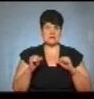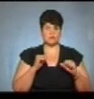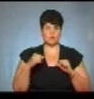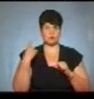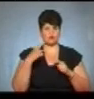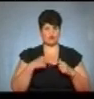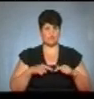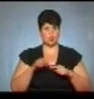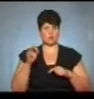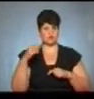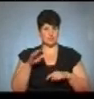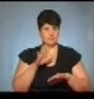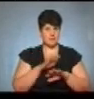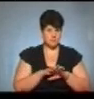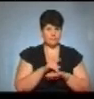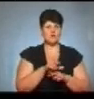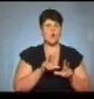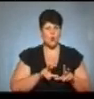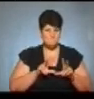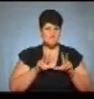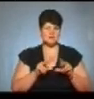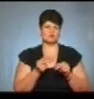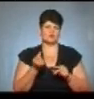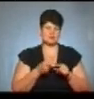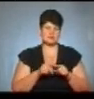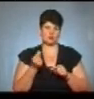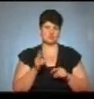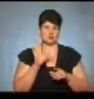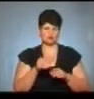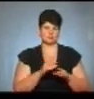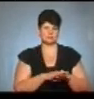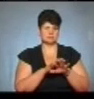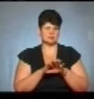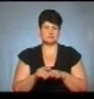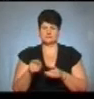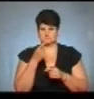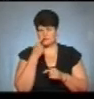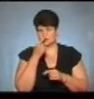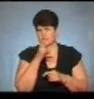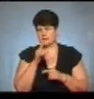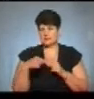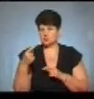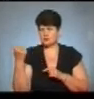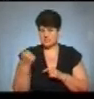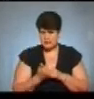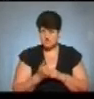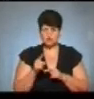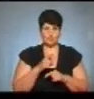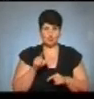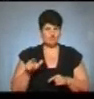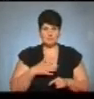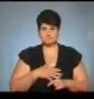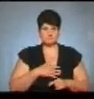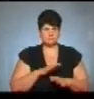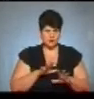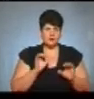обласного відділення Ощадбанку. Він обіцяє, що ці кошти будуть нараховані найближчим часом, також на наступному тижні, щоб люди не переживали,